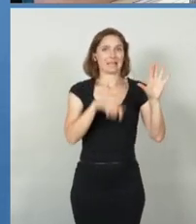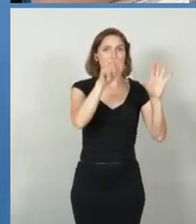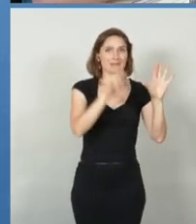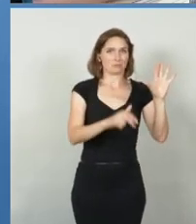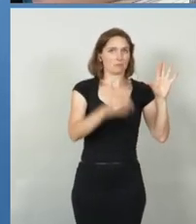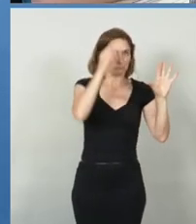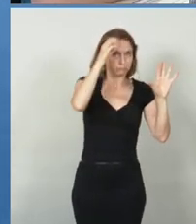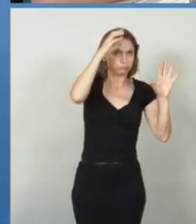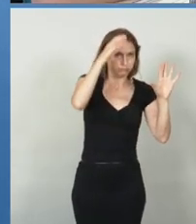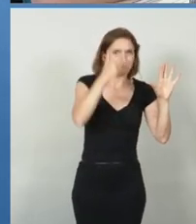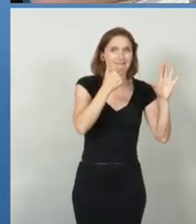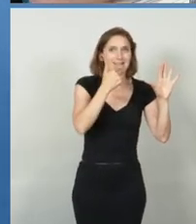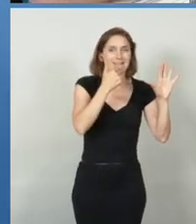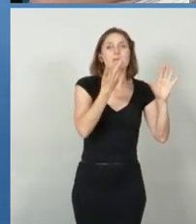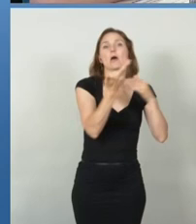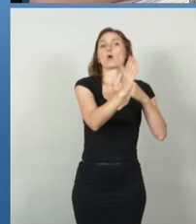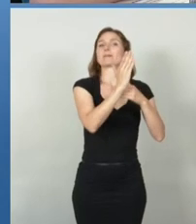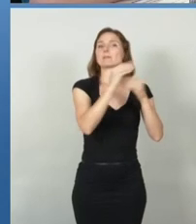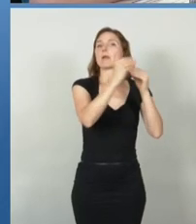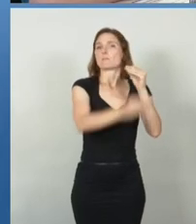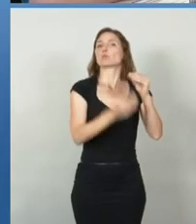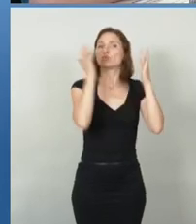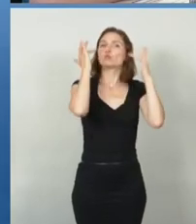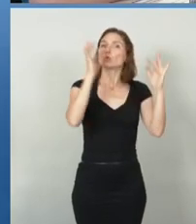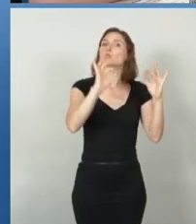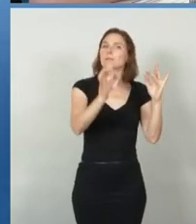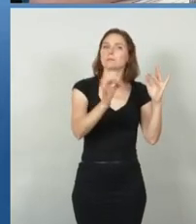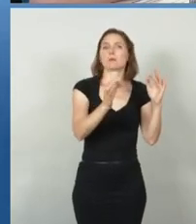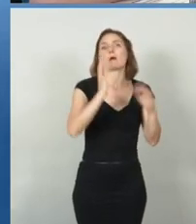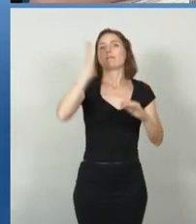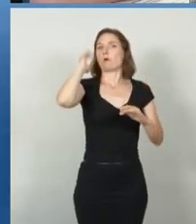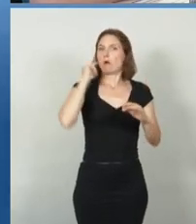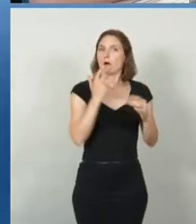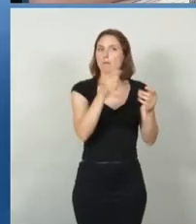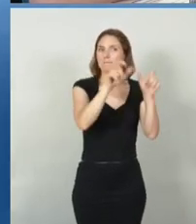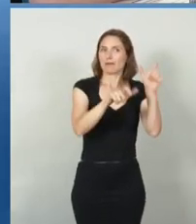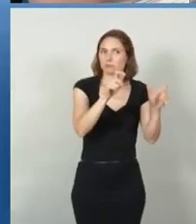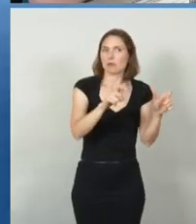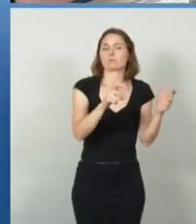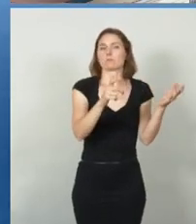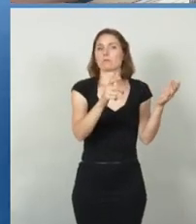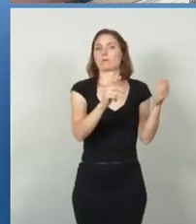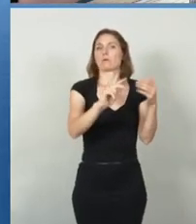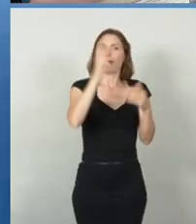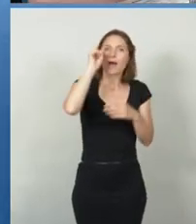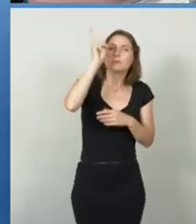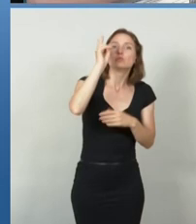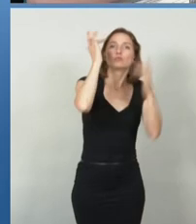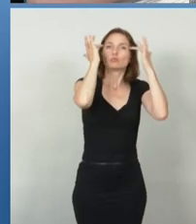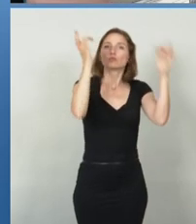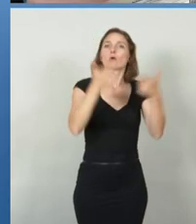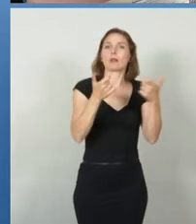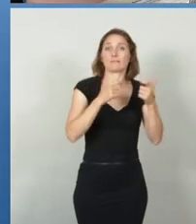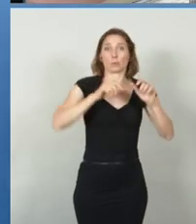représenteraient non plus uniquement le monde de la culture jusqu'ici ce personnalité qualifiée était au nombre de 8 et représenter une diversité d'acteurs culturels